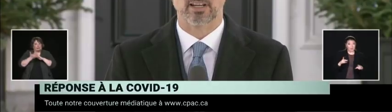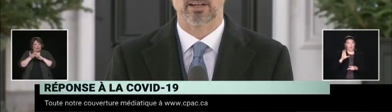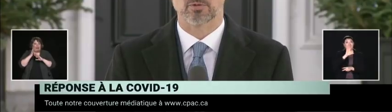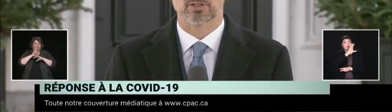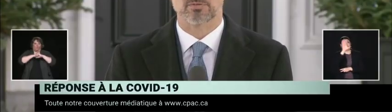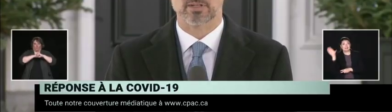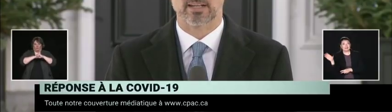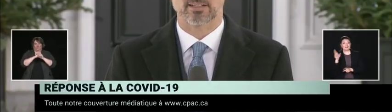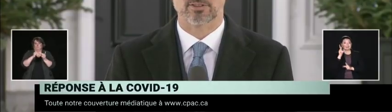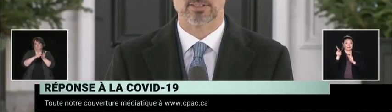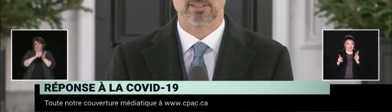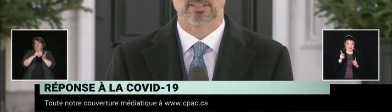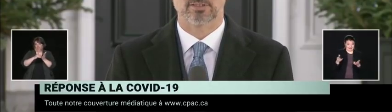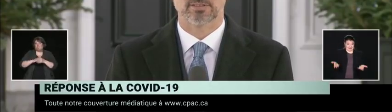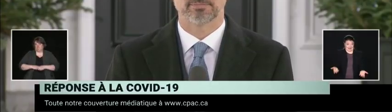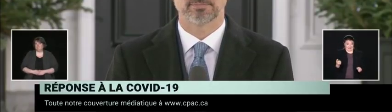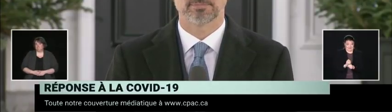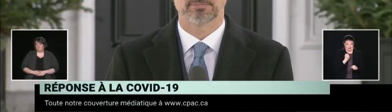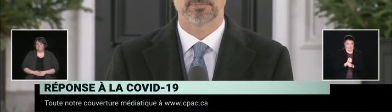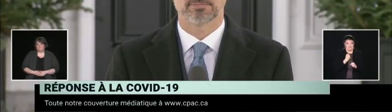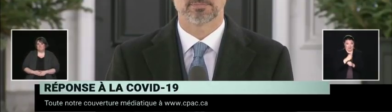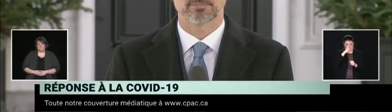and our frontline workers protected across the country.